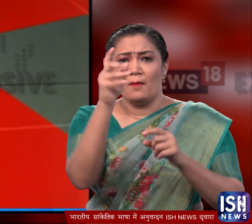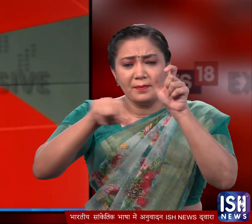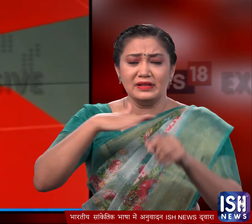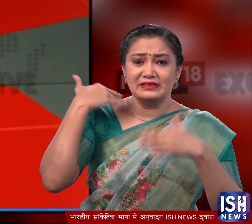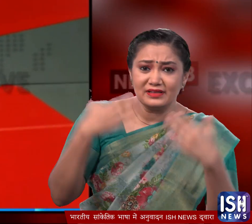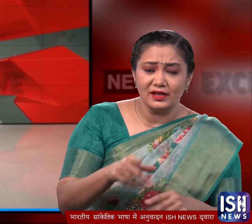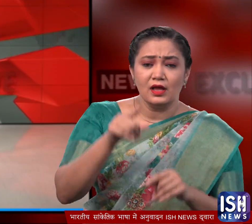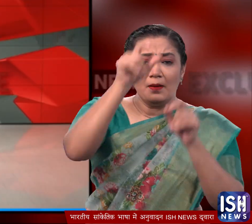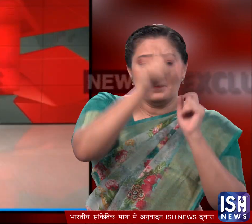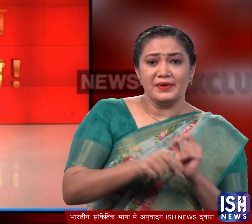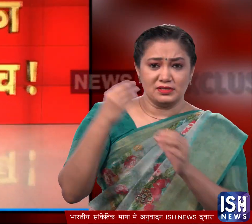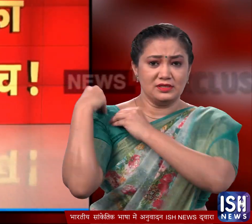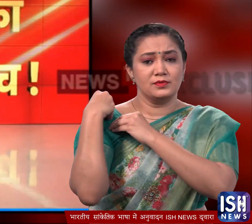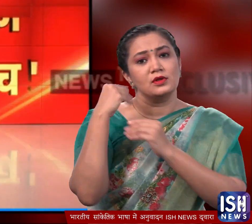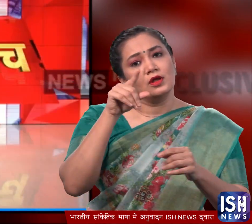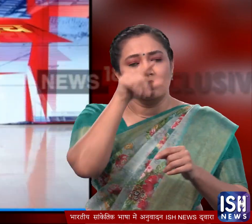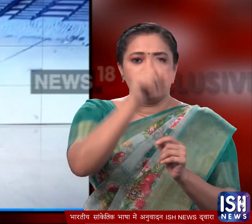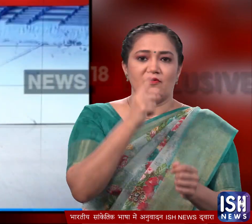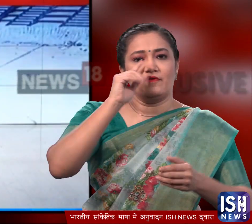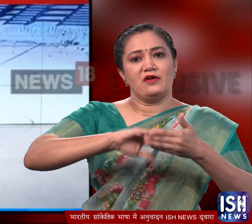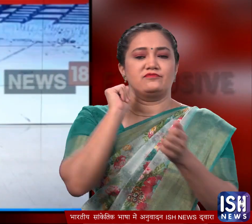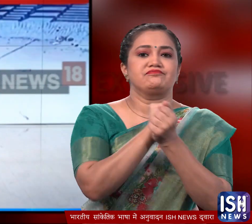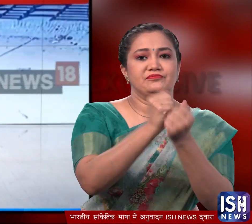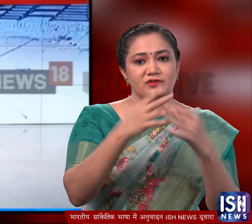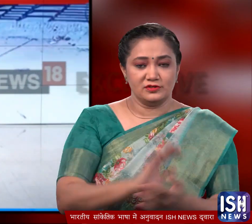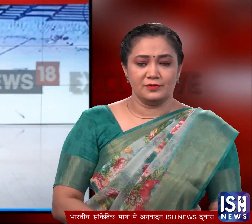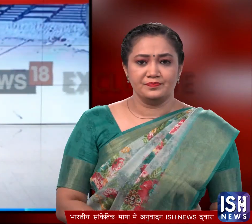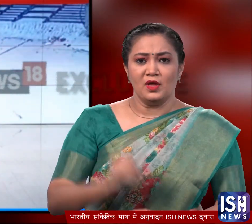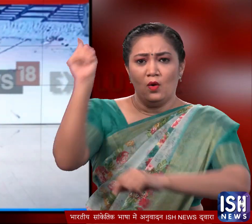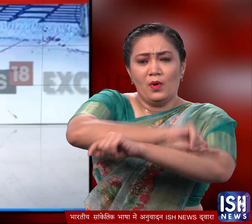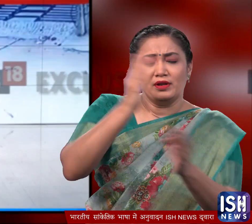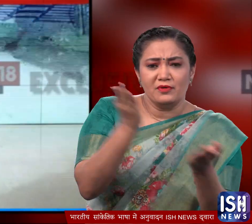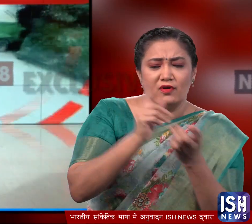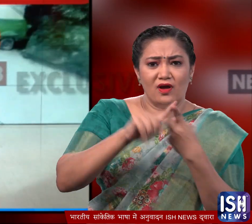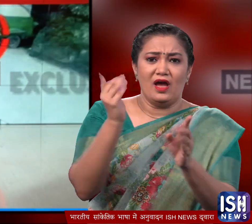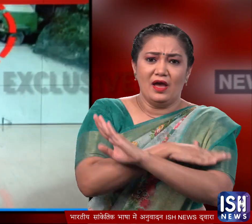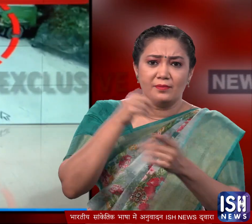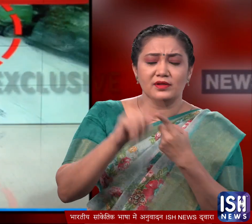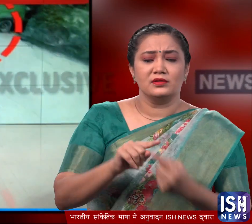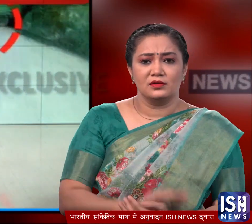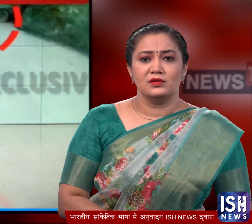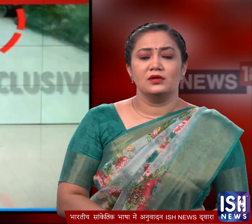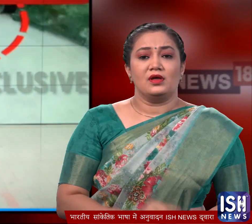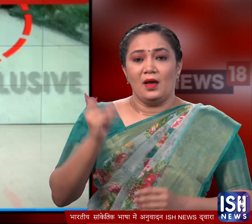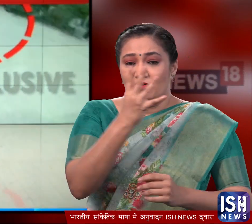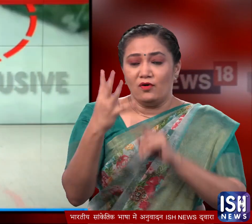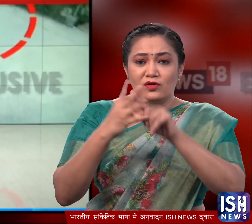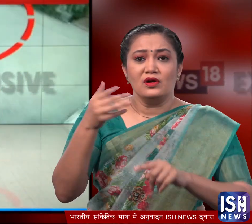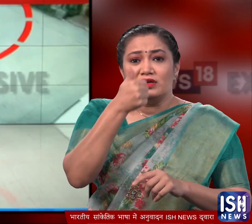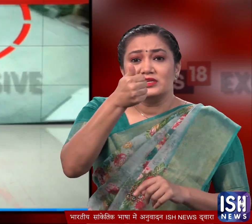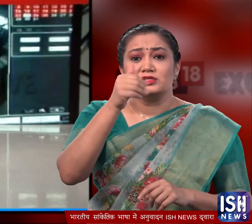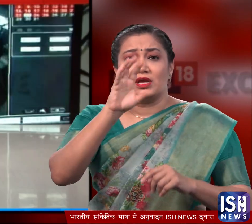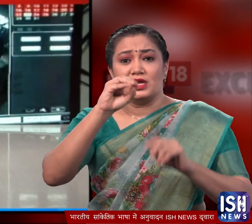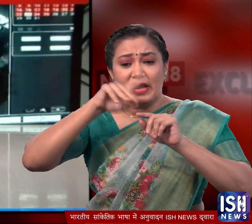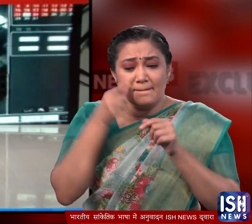की हत्या के मामले में आरोपी की पत्नी को भी पुलिस ने गिरफ्तार कर लिया। बताया जा रहा है कि एक दिन पहले हुए इस हत्याकांड के दौरान पीड़ितों पर 60